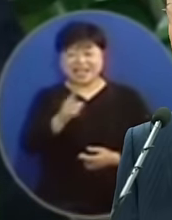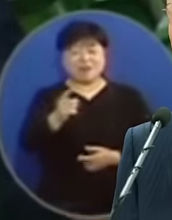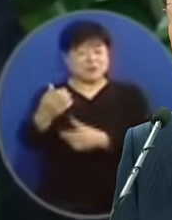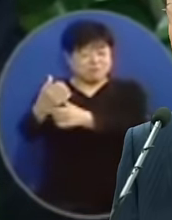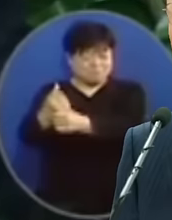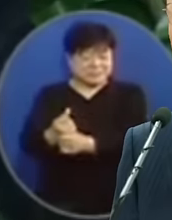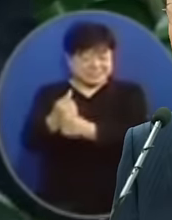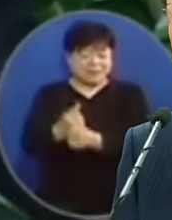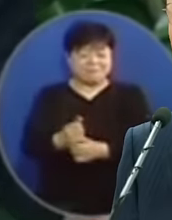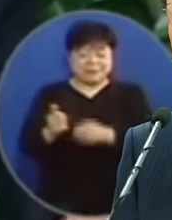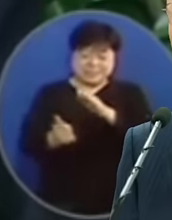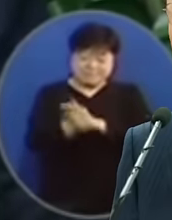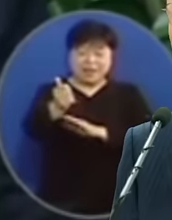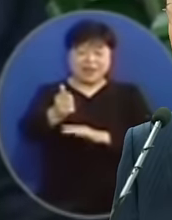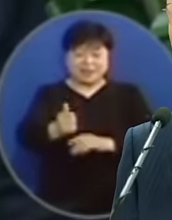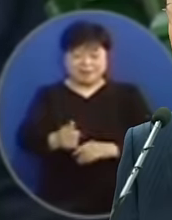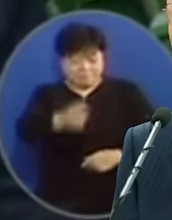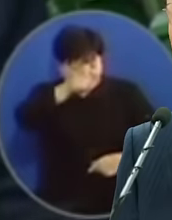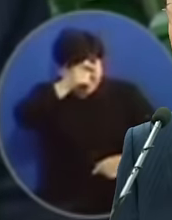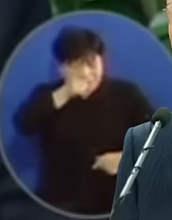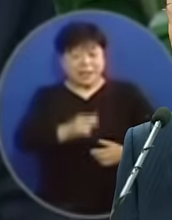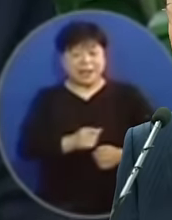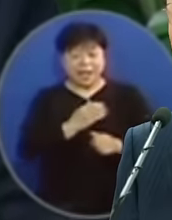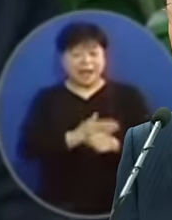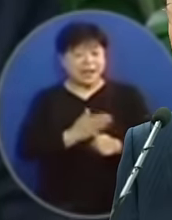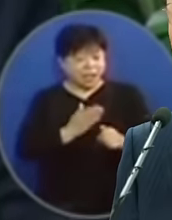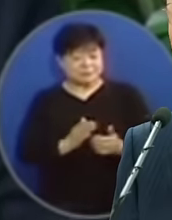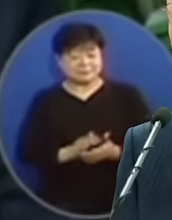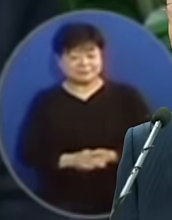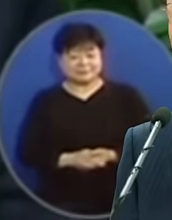아무거나 잡고서 이건 희망이 있다고 우겨라는 것입니다. 고집을.